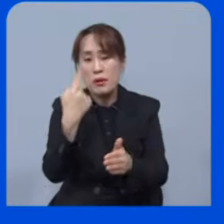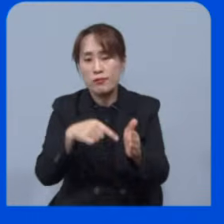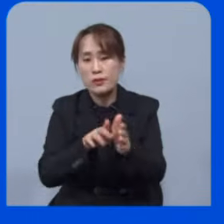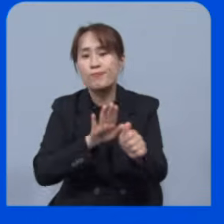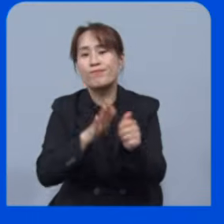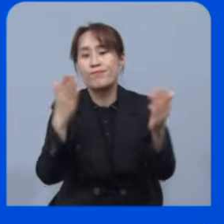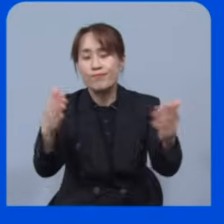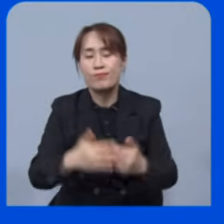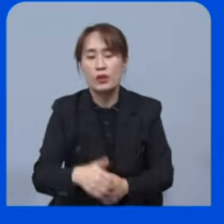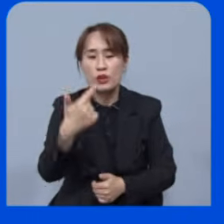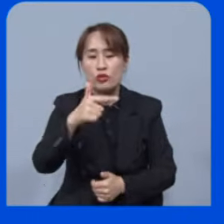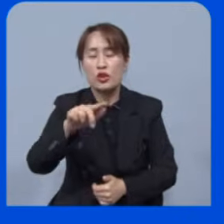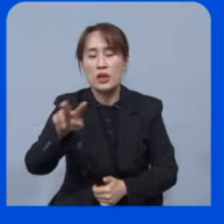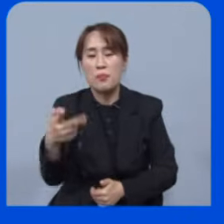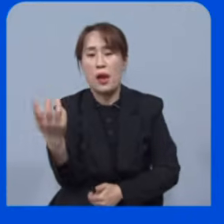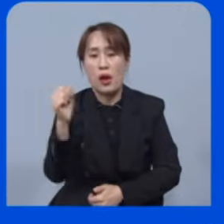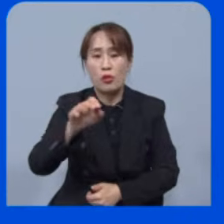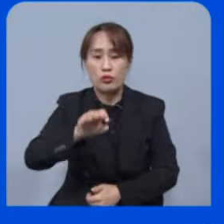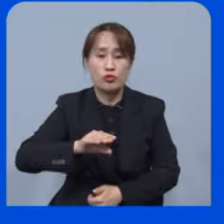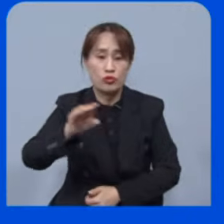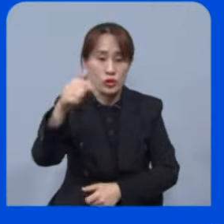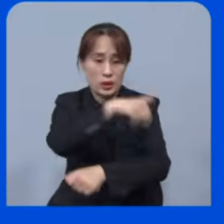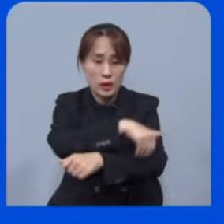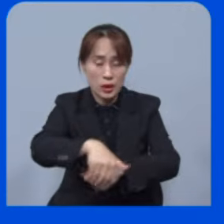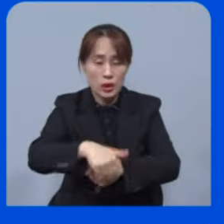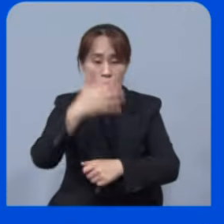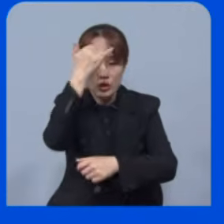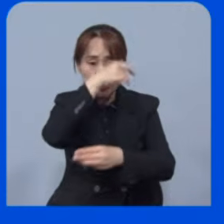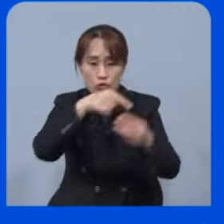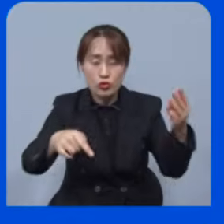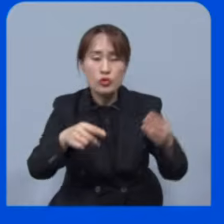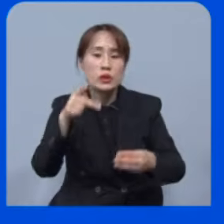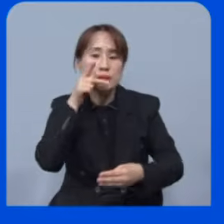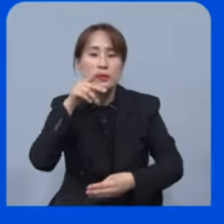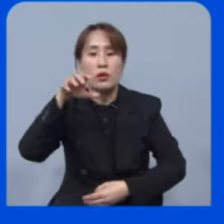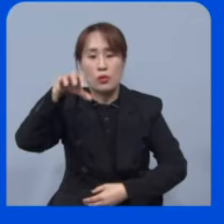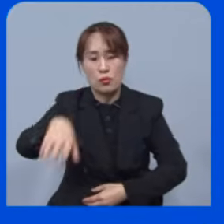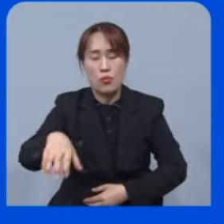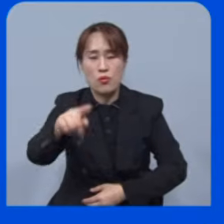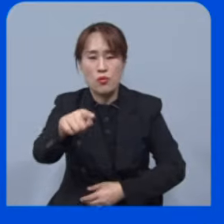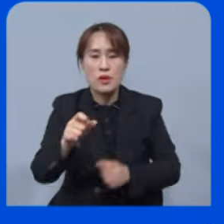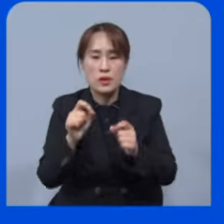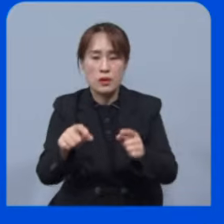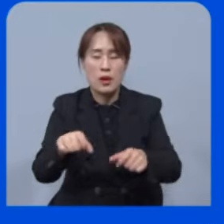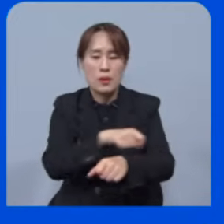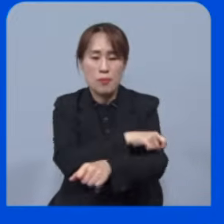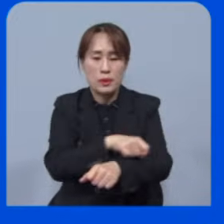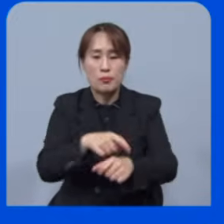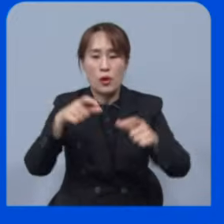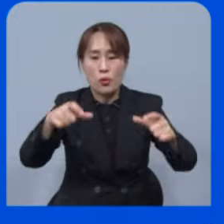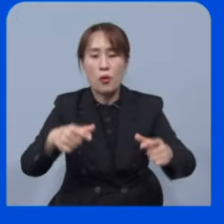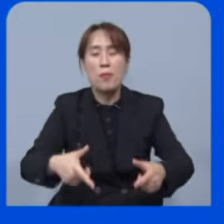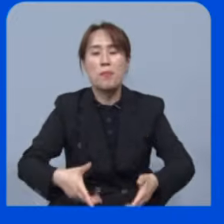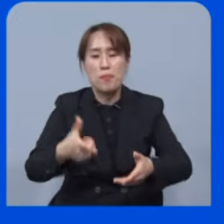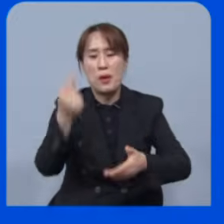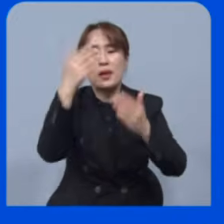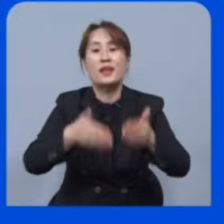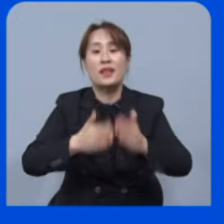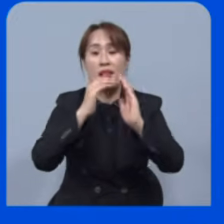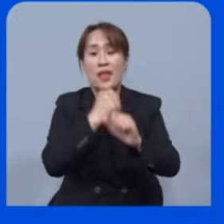하고, 6,200억 규모의 투자가 예정된 충주와 음성 지역의 기회발전 특구를 신속히